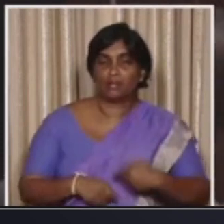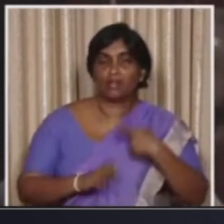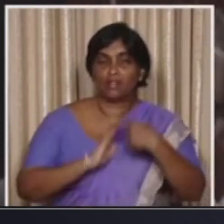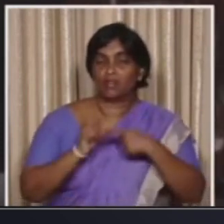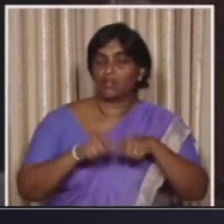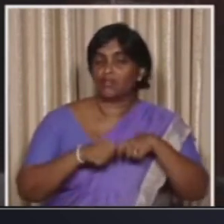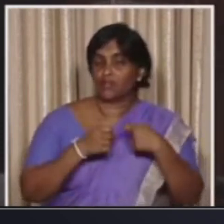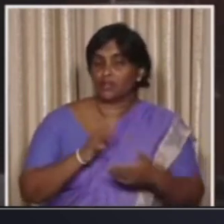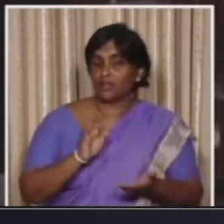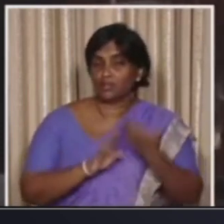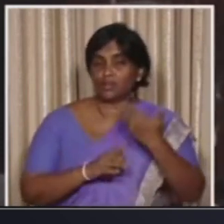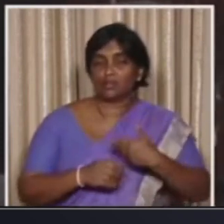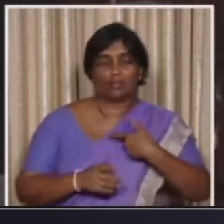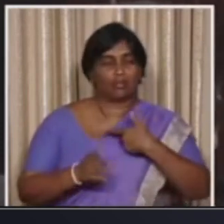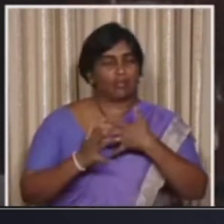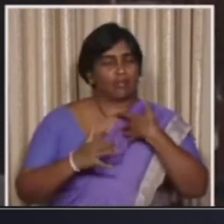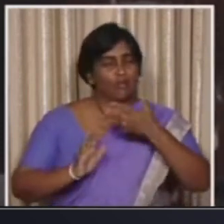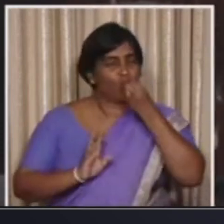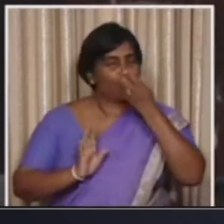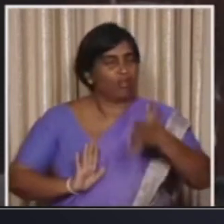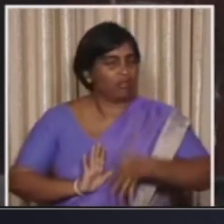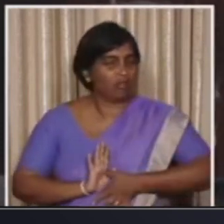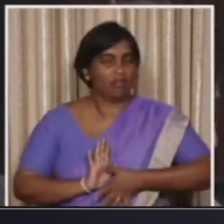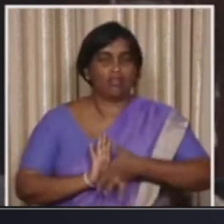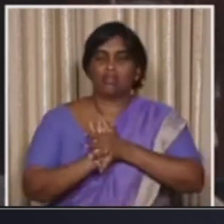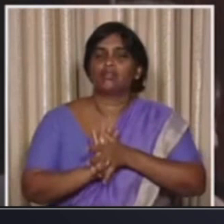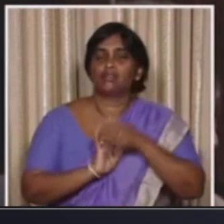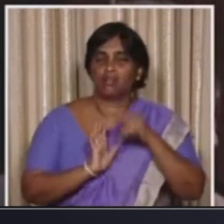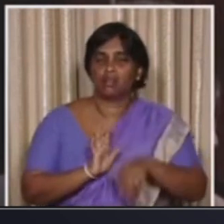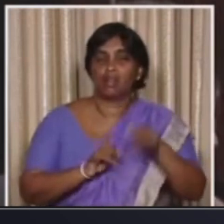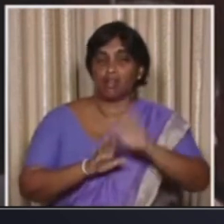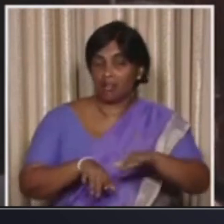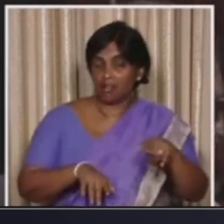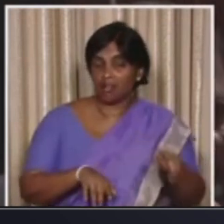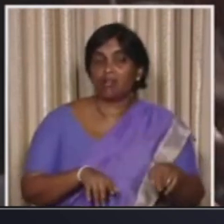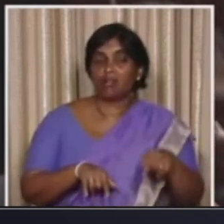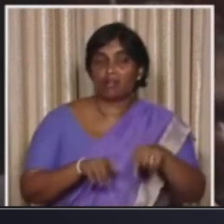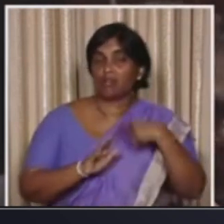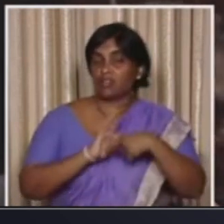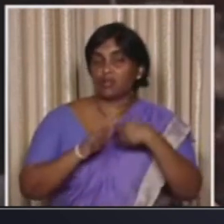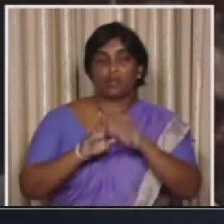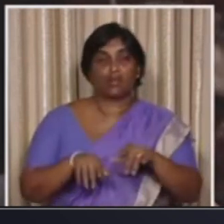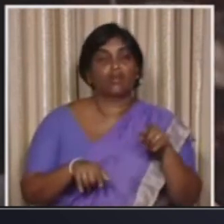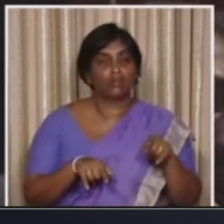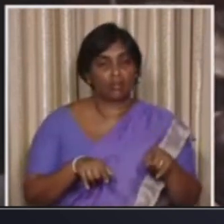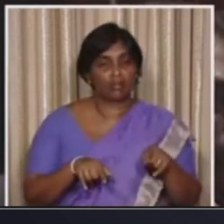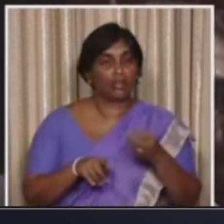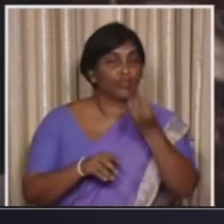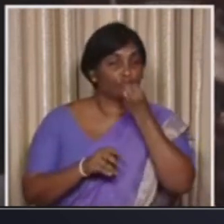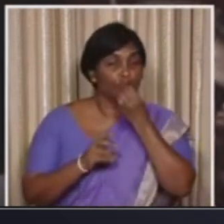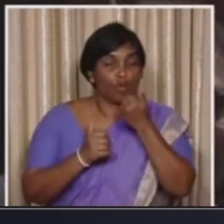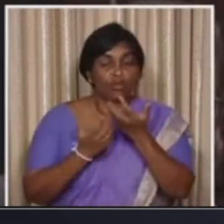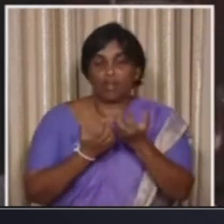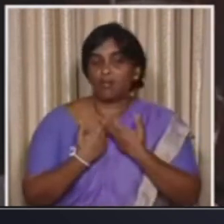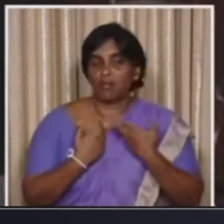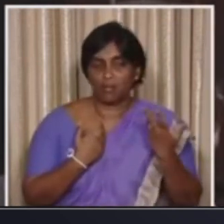රටේ උද්දමනේ බඩ පිට පොත්ත නැලවිලා තියෙන්නේ අද දරුවෙකුට අද රටේ දරුවෙකුට කෑම වේලක් ගන්න